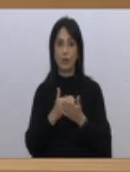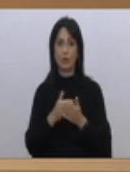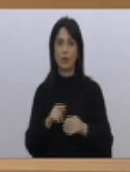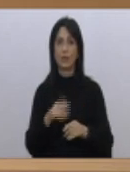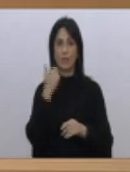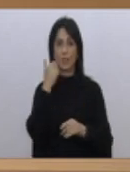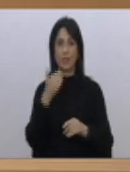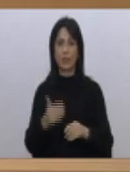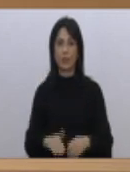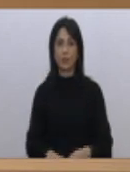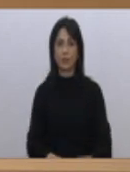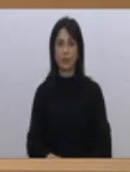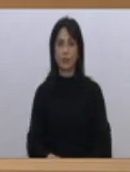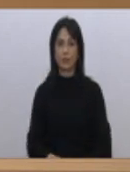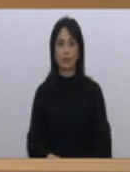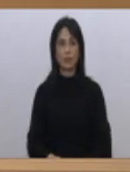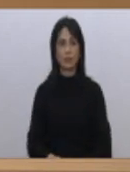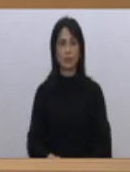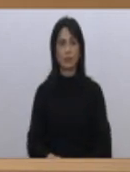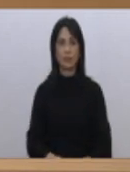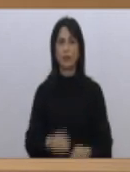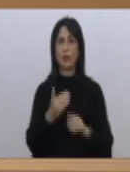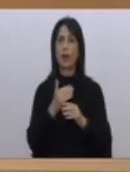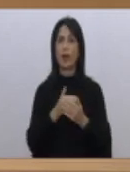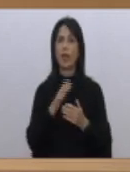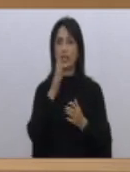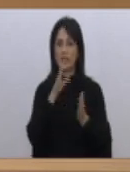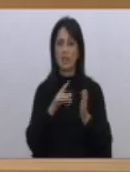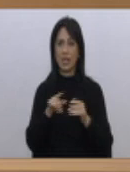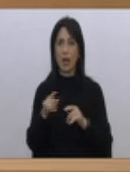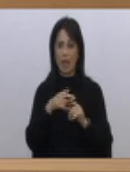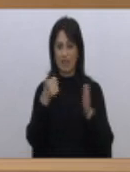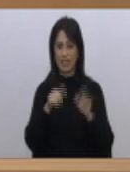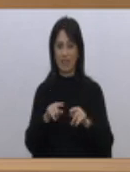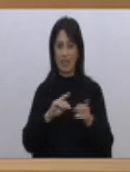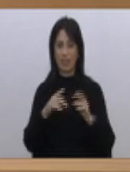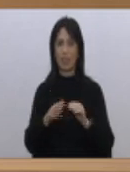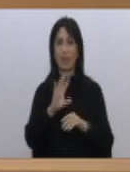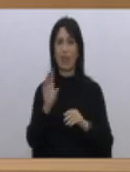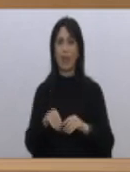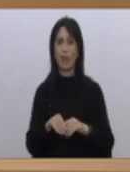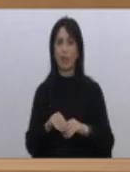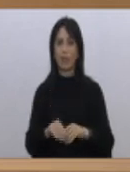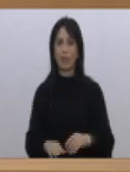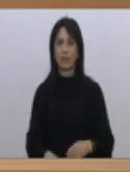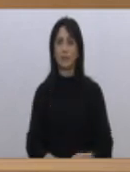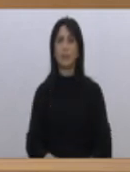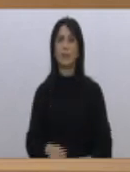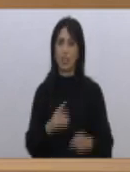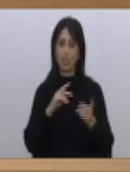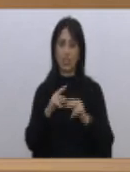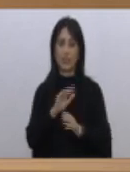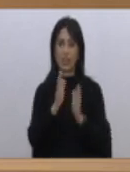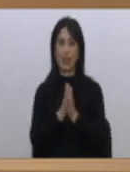შორის? სირცხვილია. როგორ 9 წელიწადი კარგად მიდიოდა საქმე და ეს 6 თვე შეიცვალა ყველაფერი? იქნებ შეცვალოთ